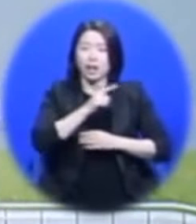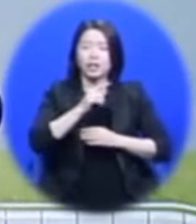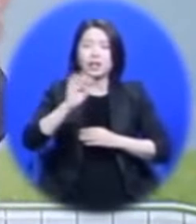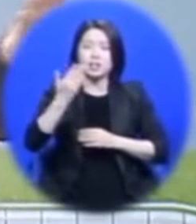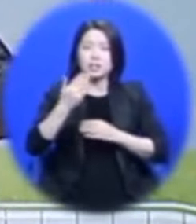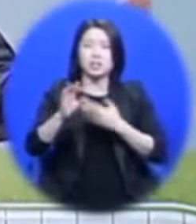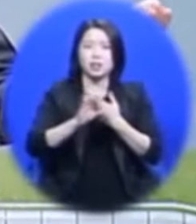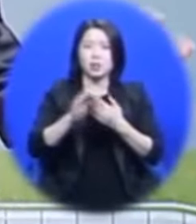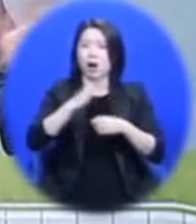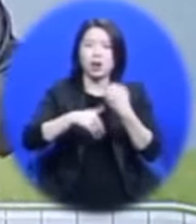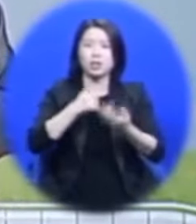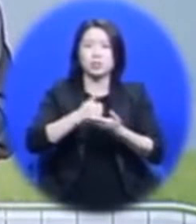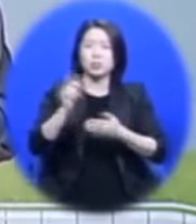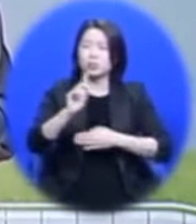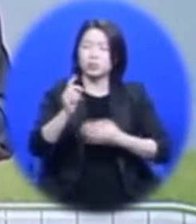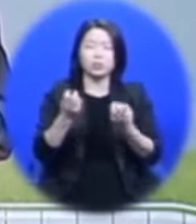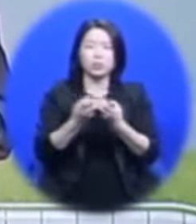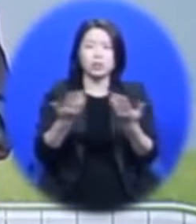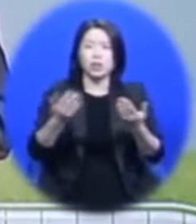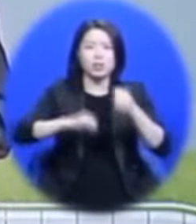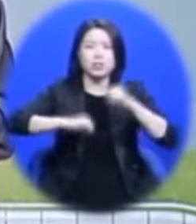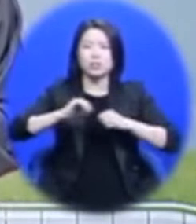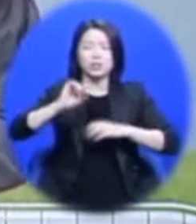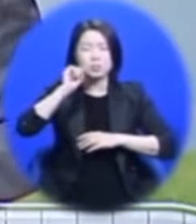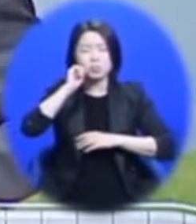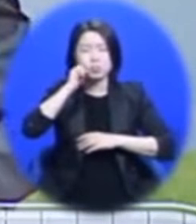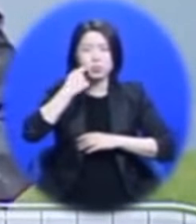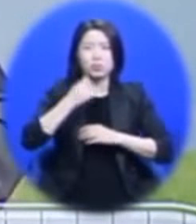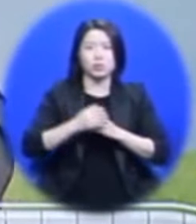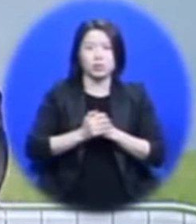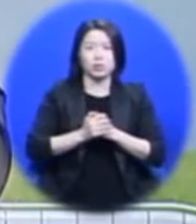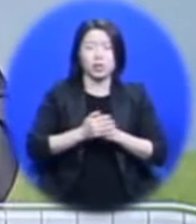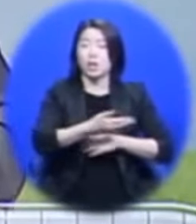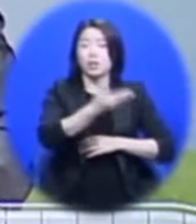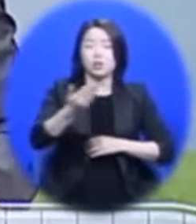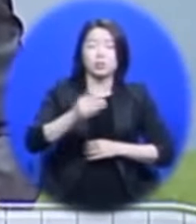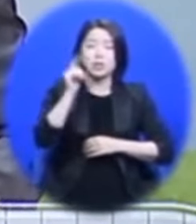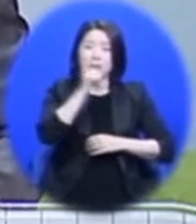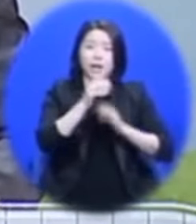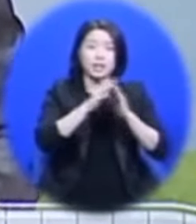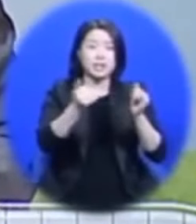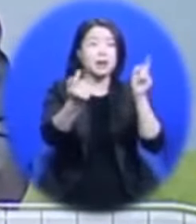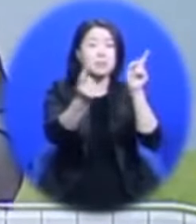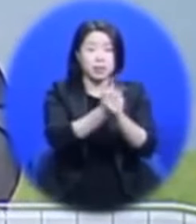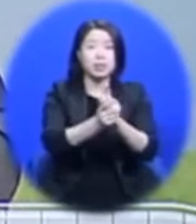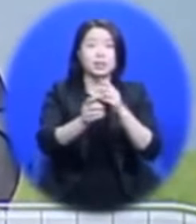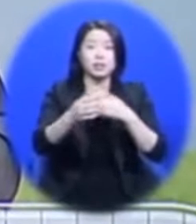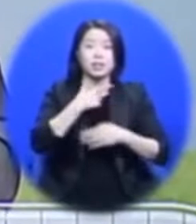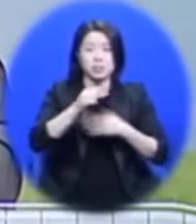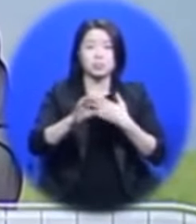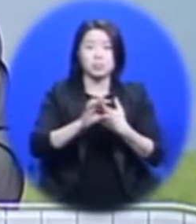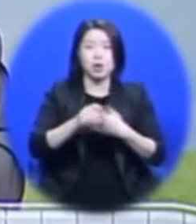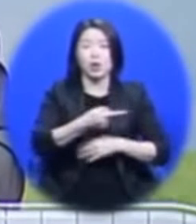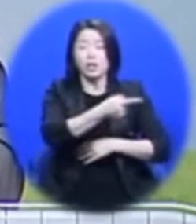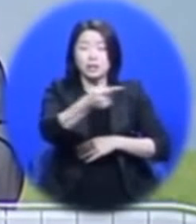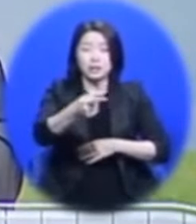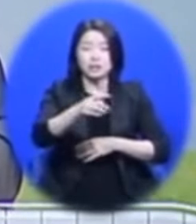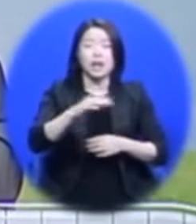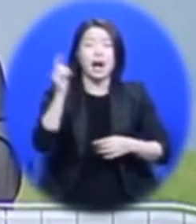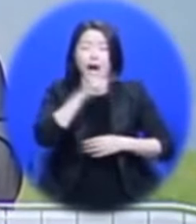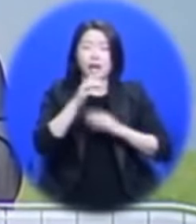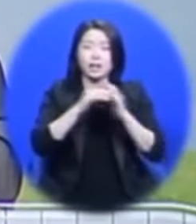하나님이 우리에게 어떻게 역사하실 수가 없어요. 여러분이 악한 자를 만났다고 싶으면 그러면 그 악한 자가